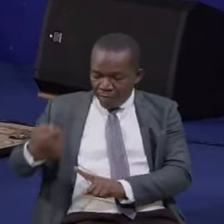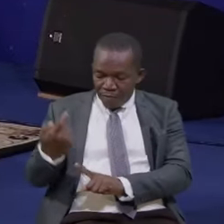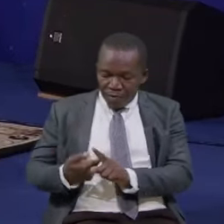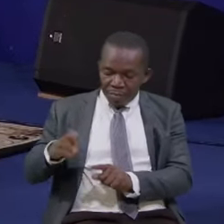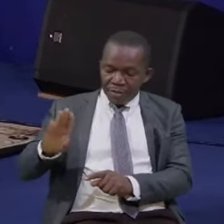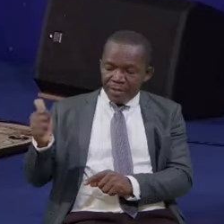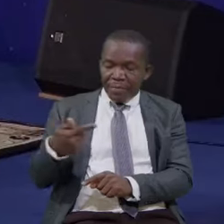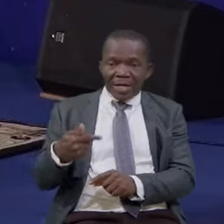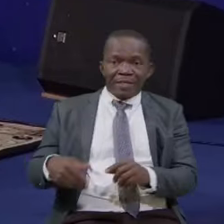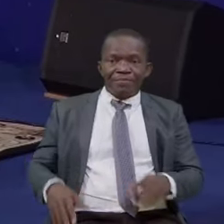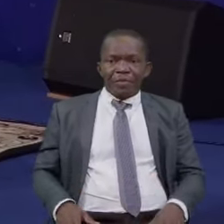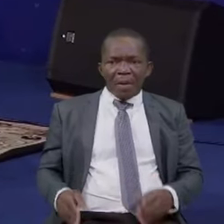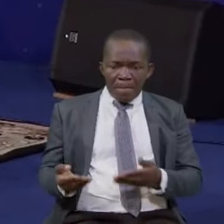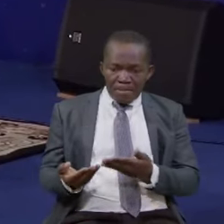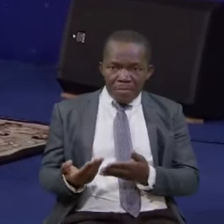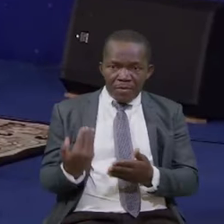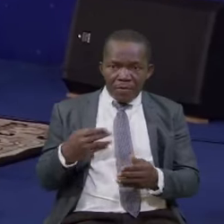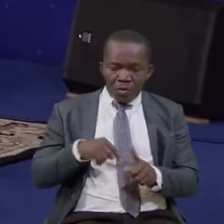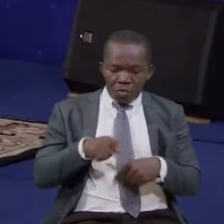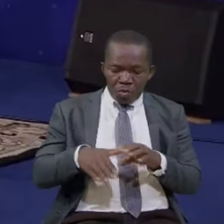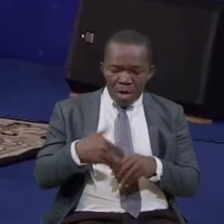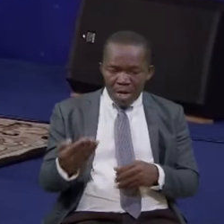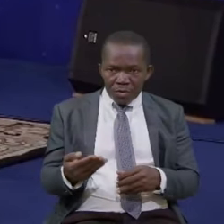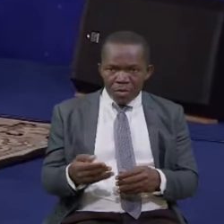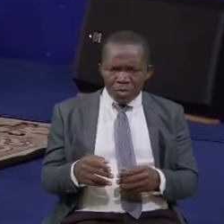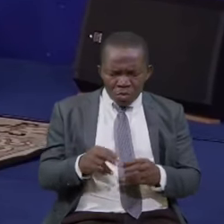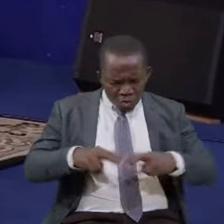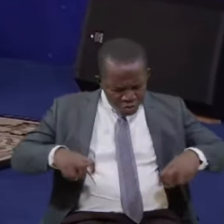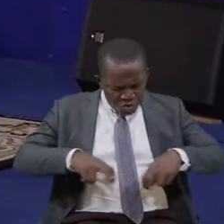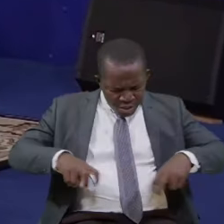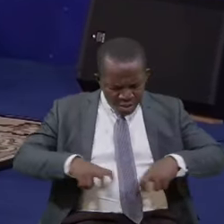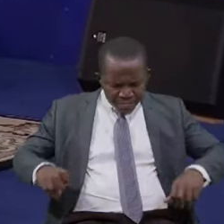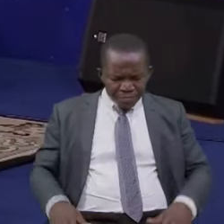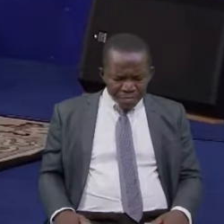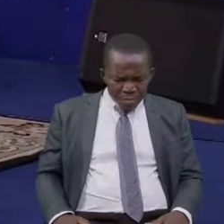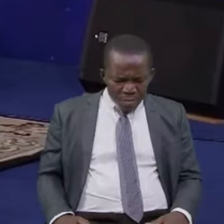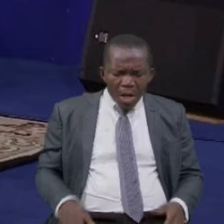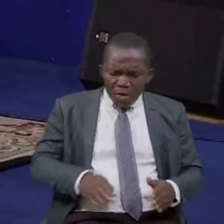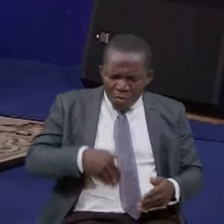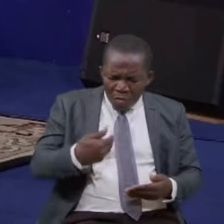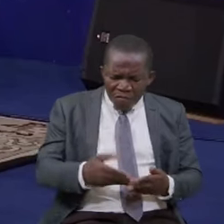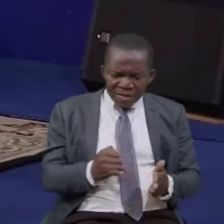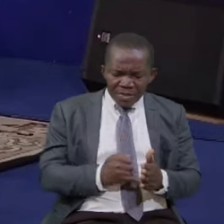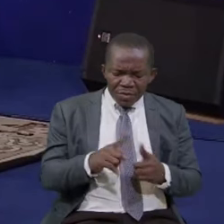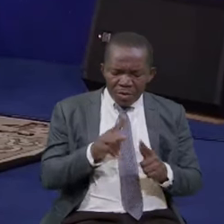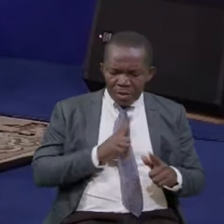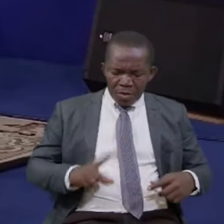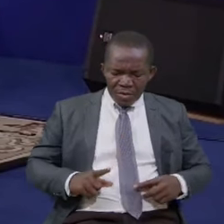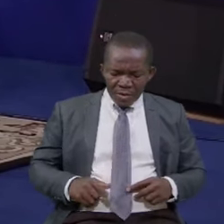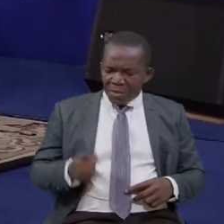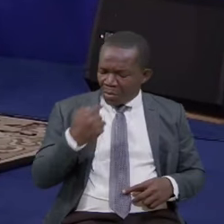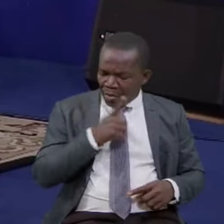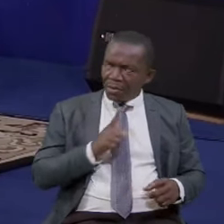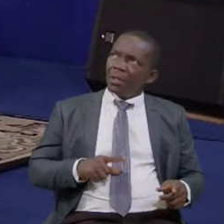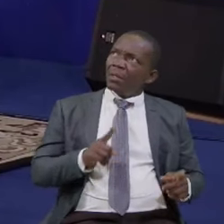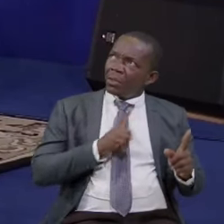quel qui va te maintenir par TER avant de sortir are ces choses confesse les au Seigneur et dis seigneur je veux je